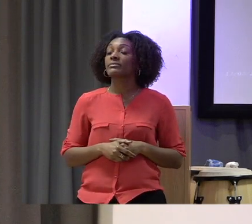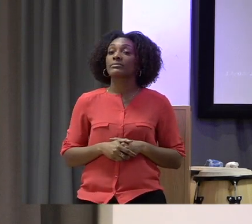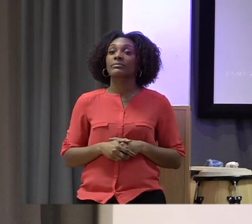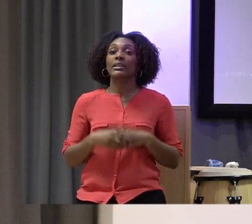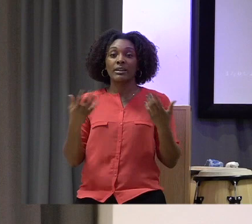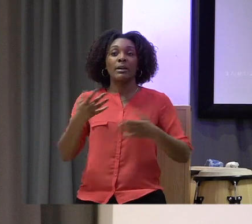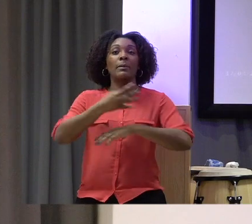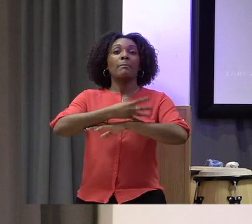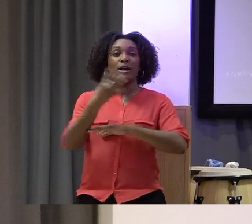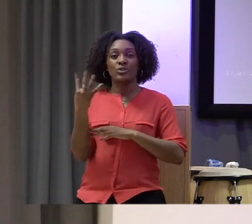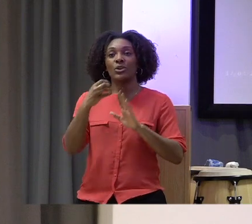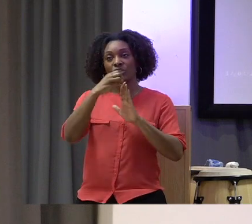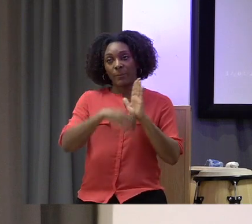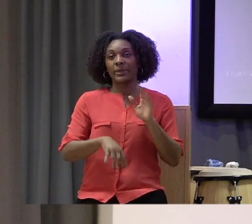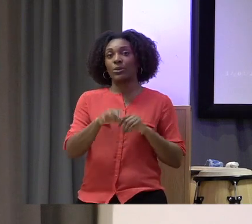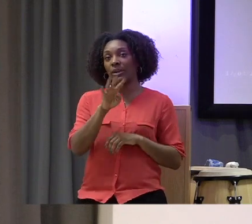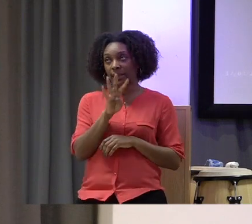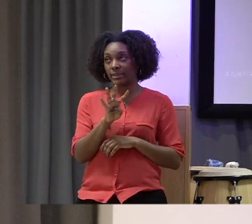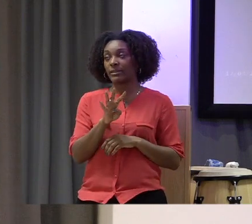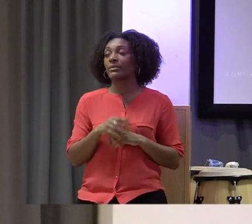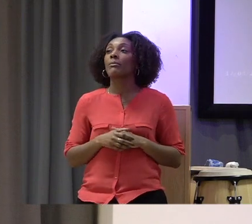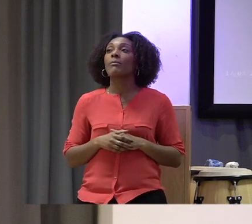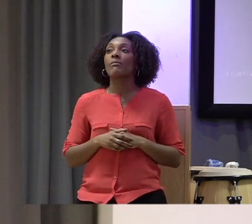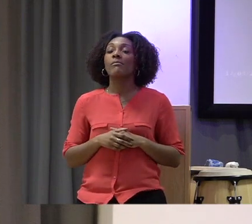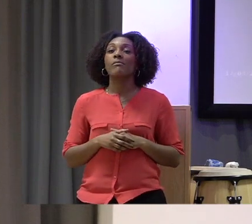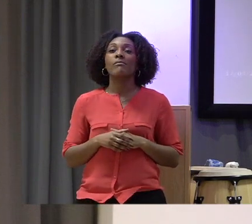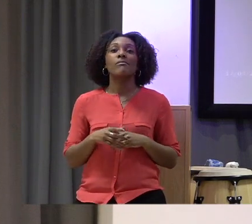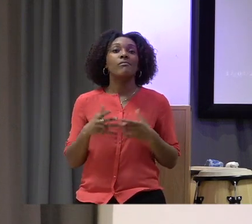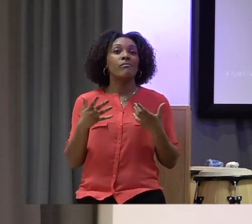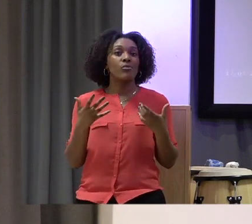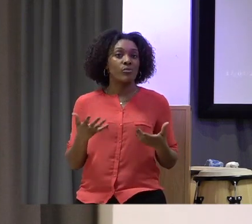Matthieu chapitre 4. Nous allons lire